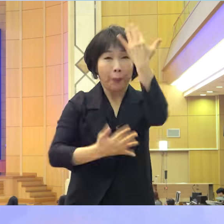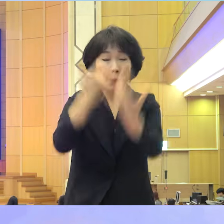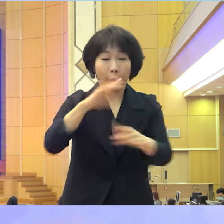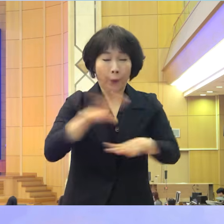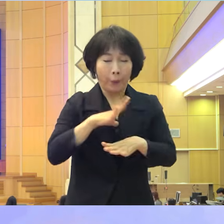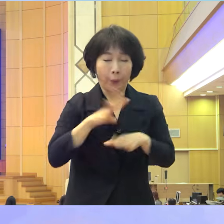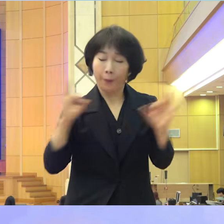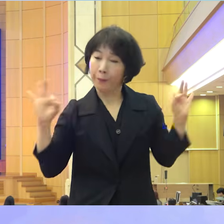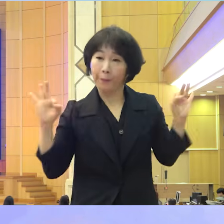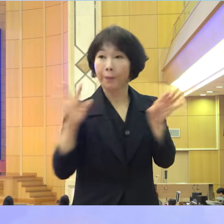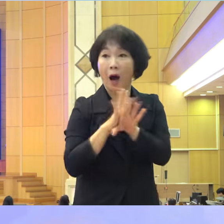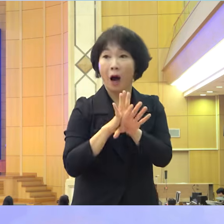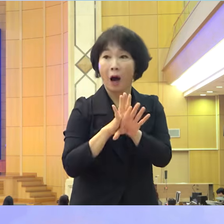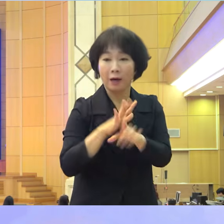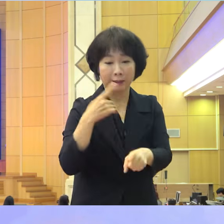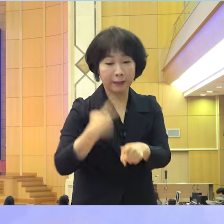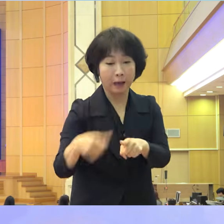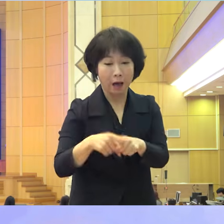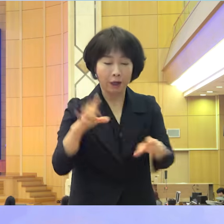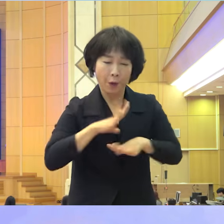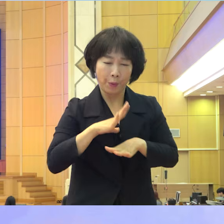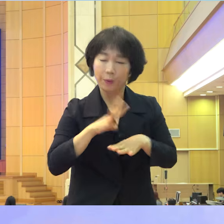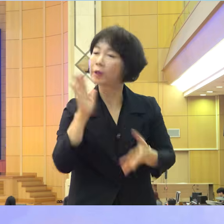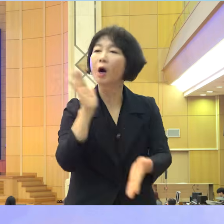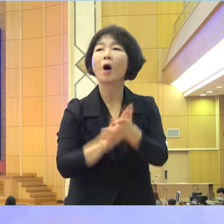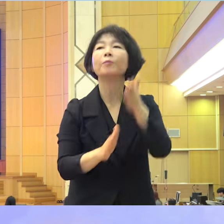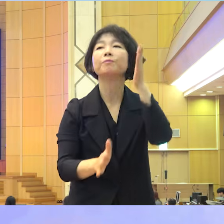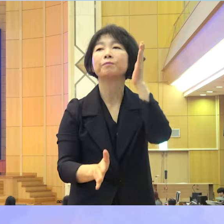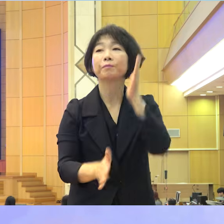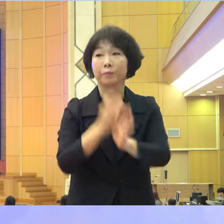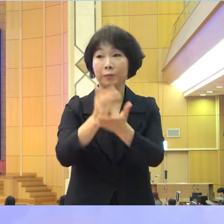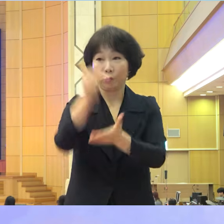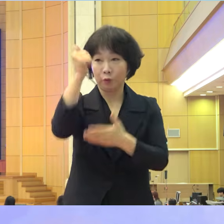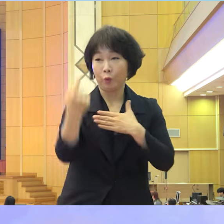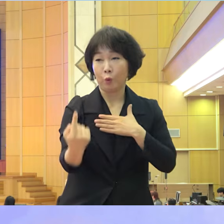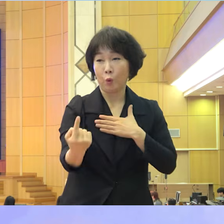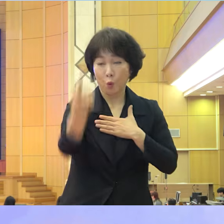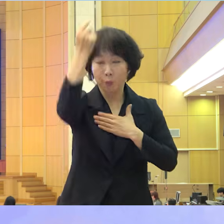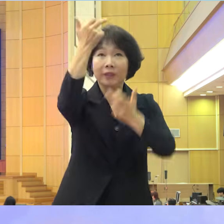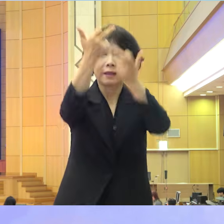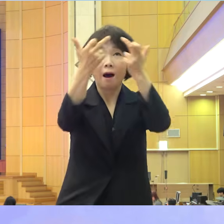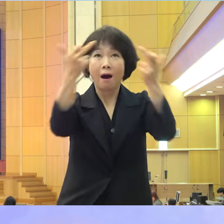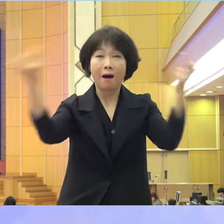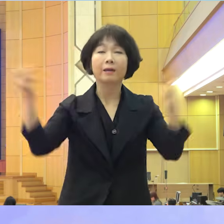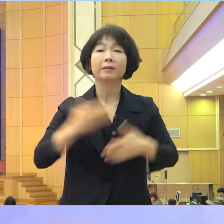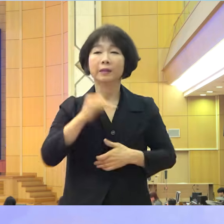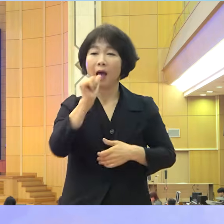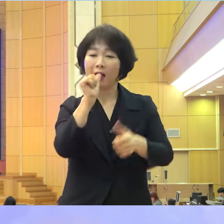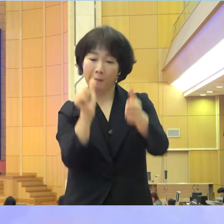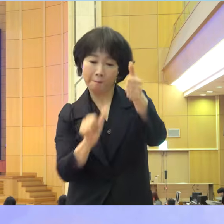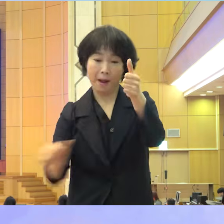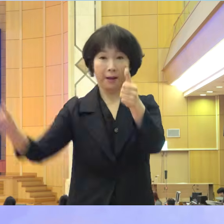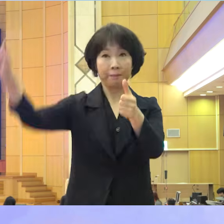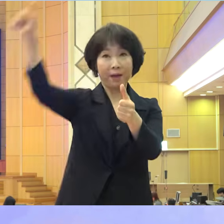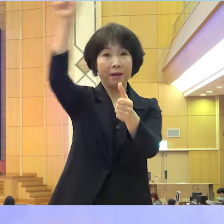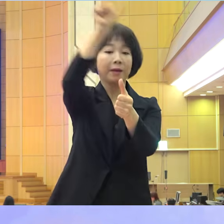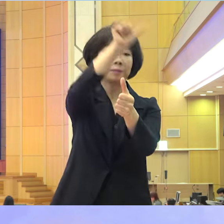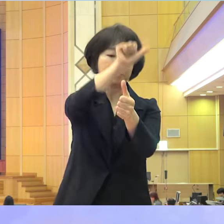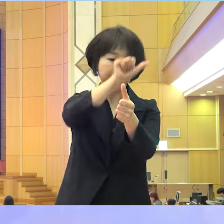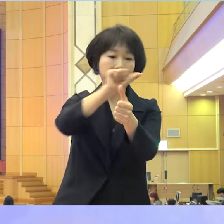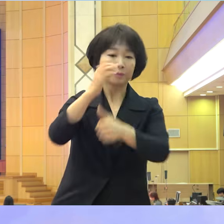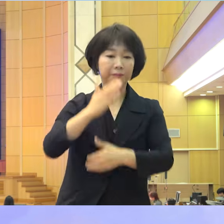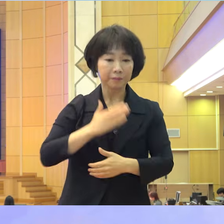물불이 두렵지 않고 장검이 걸었네. 주는 높은 산성 내